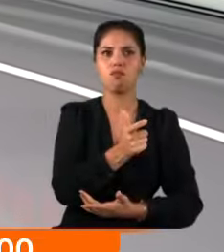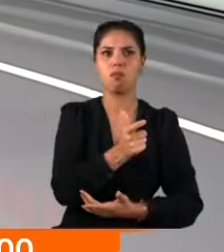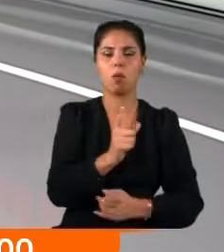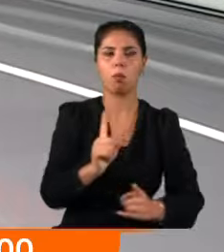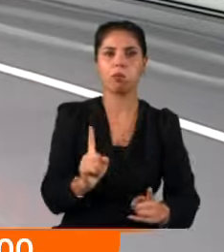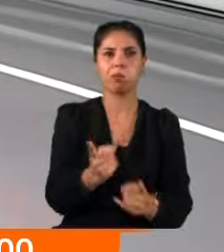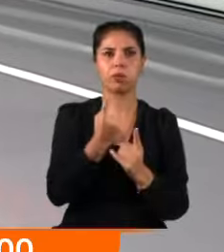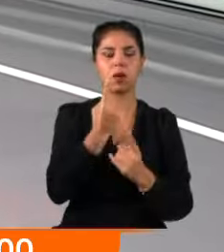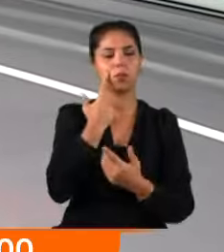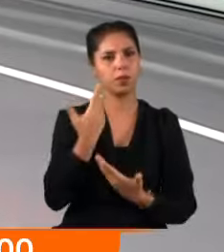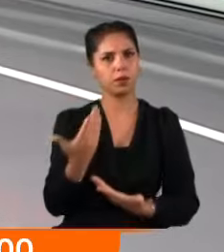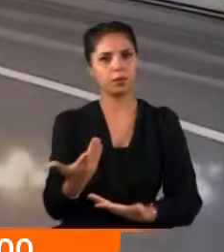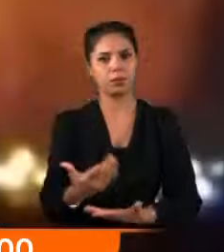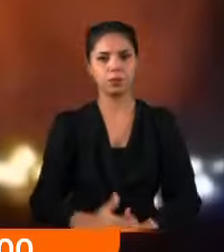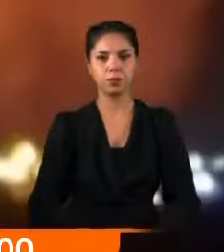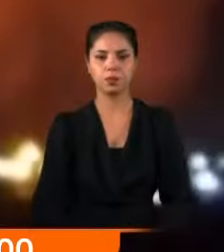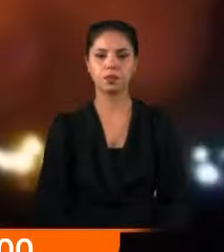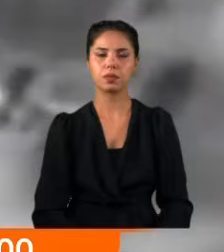gibi olmadı.